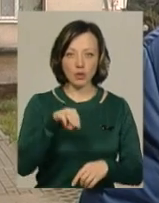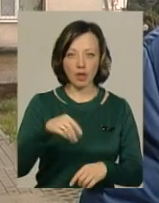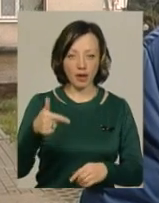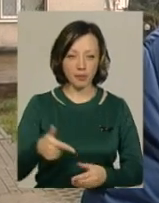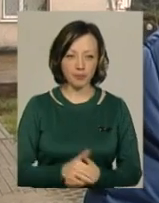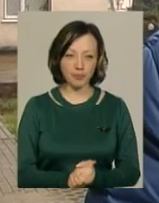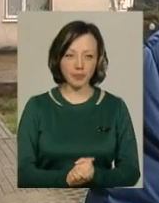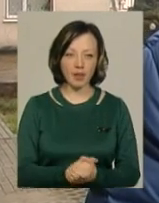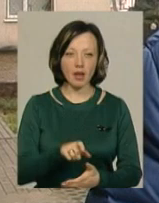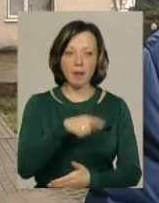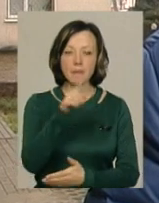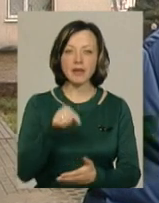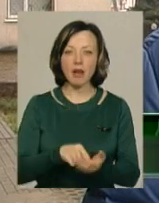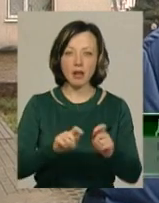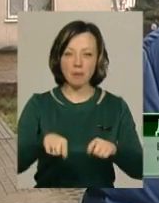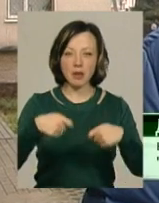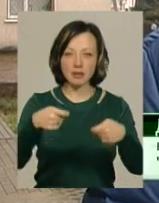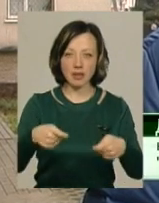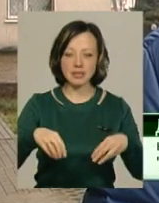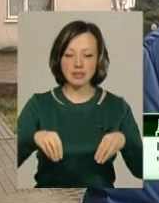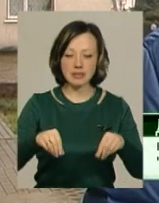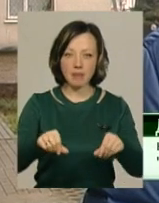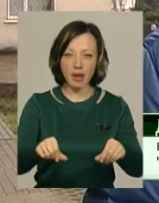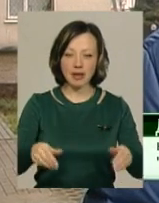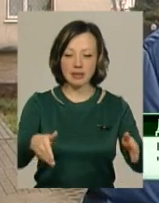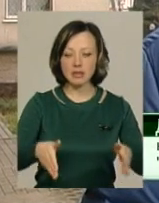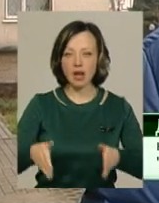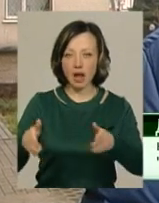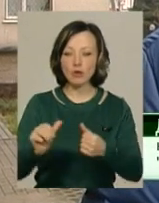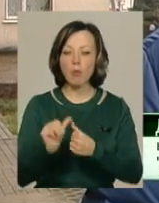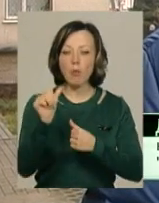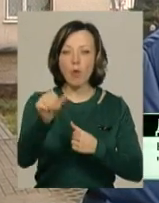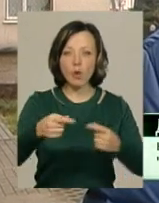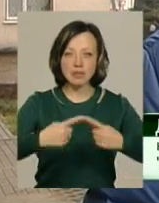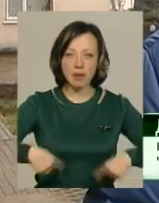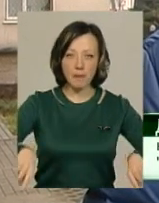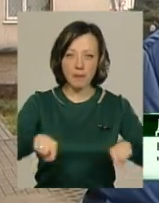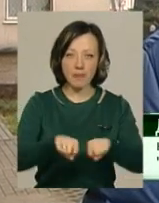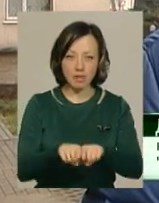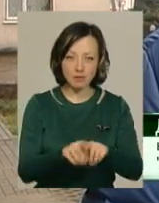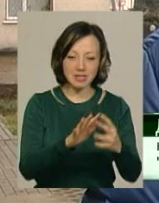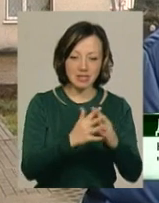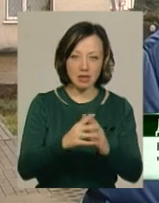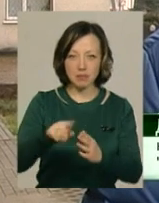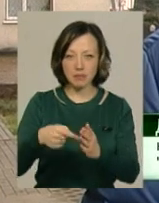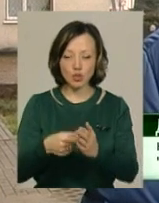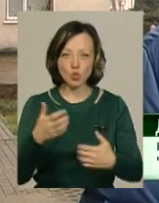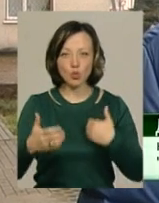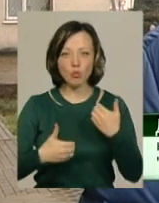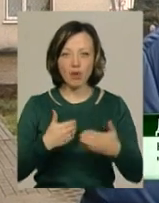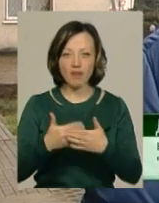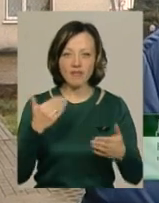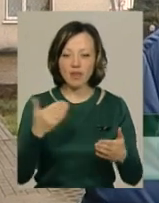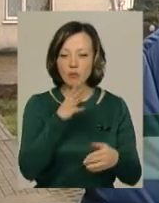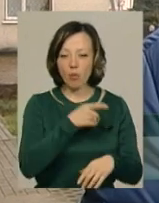Питання передачі земельних ділянок за межами ненаселених пунктів об'єднані територіальні громади турбує ще від моменту їх створення,